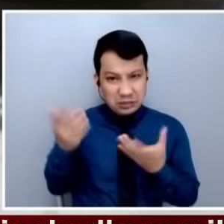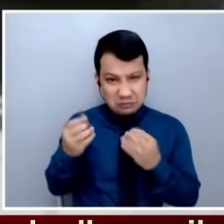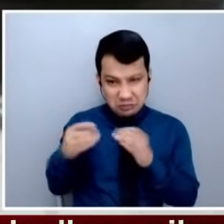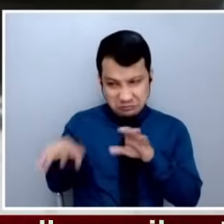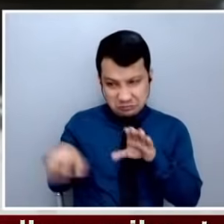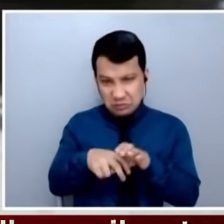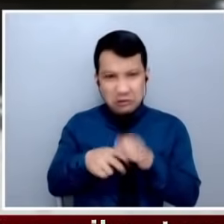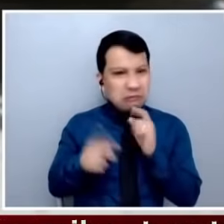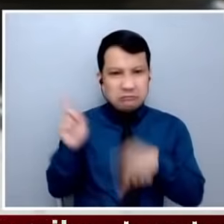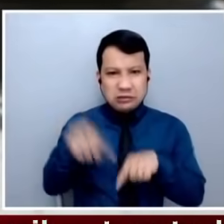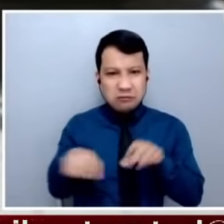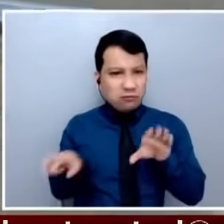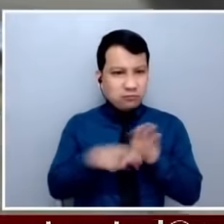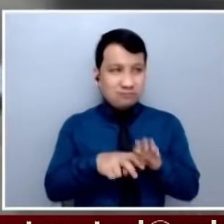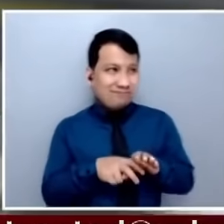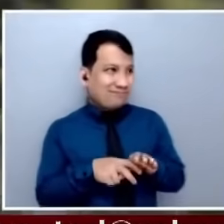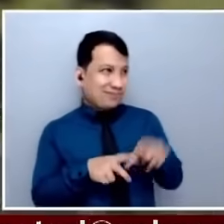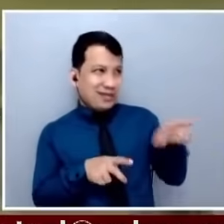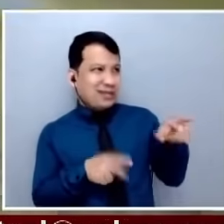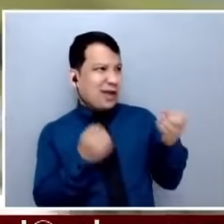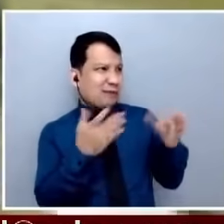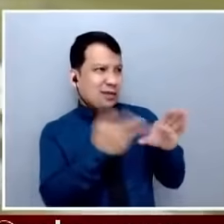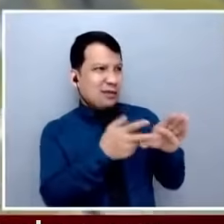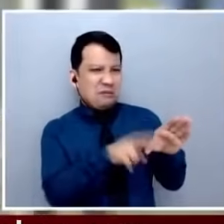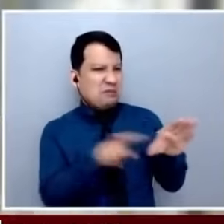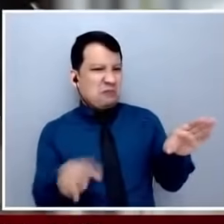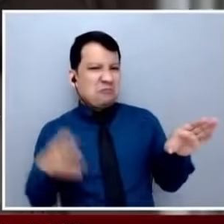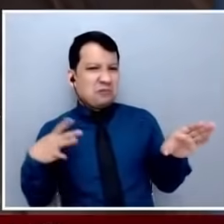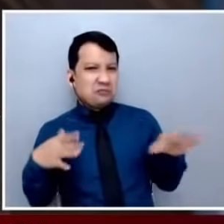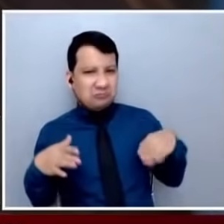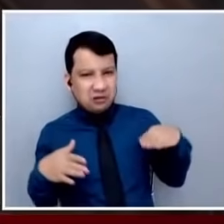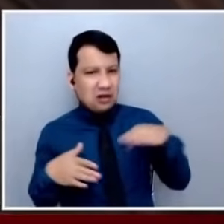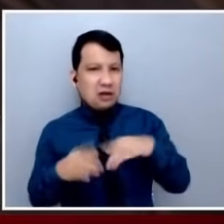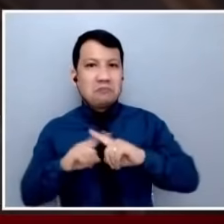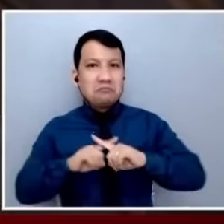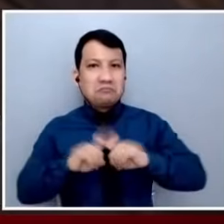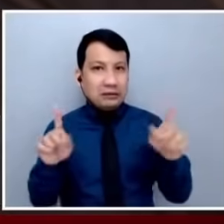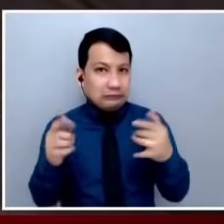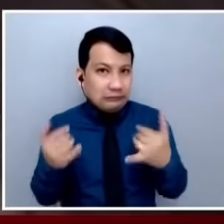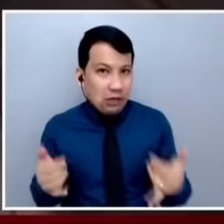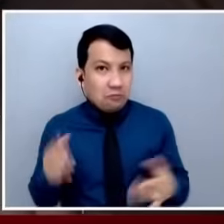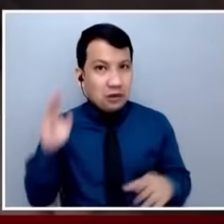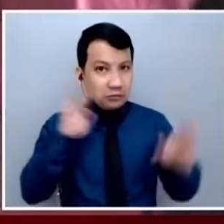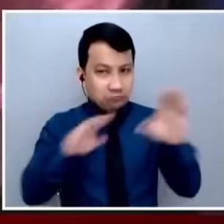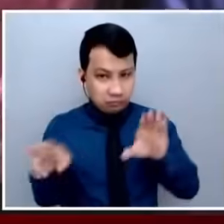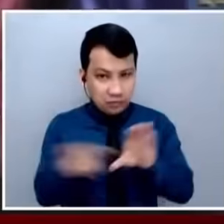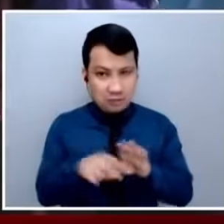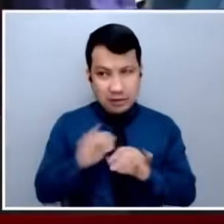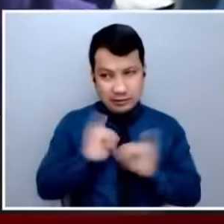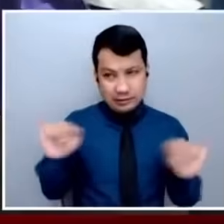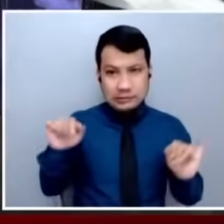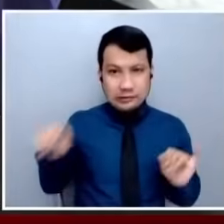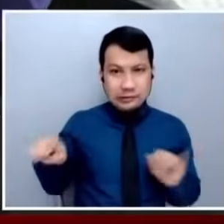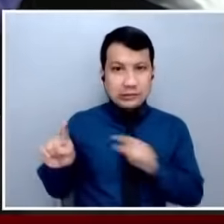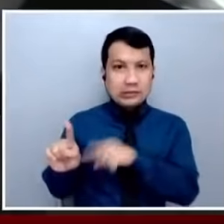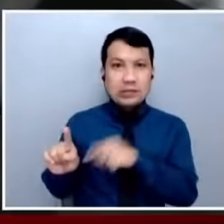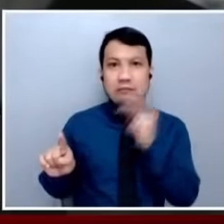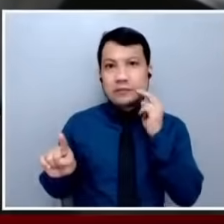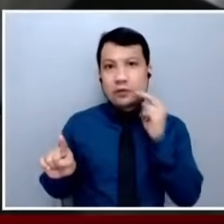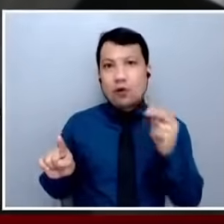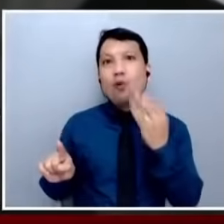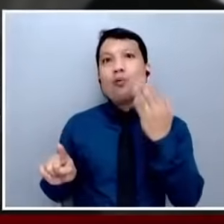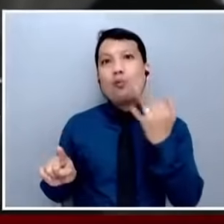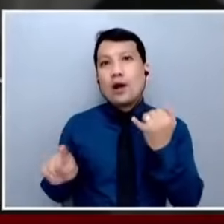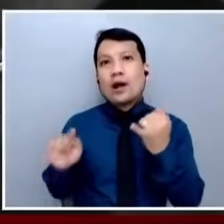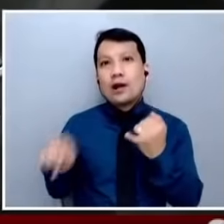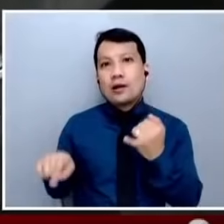sumasakay. Hindi bali lang malate ako. Pero mukhang magkakaproblema ang mga pasaherong gaya ni Nicole dahil isusulong